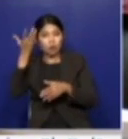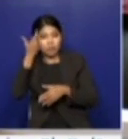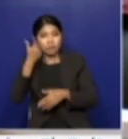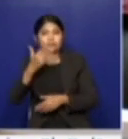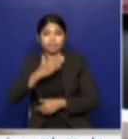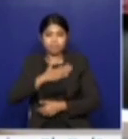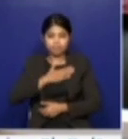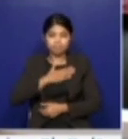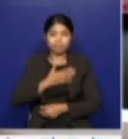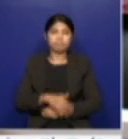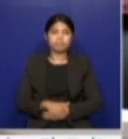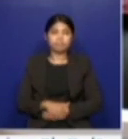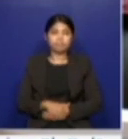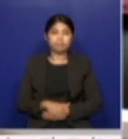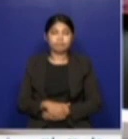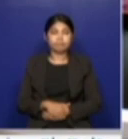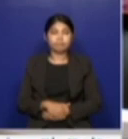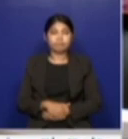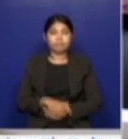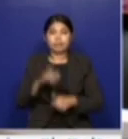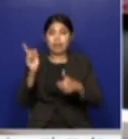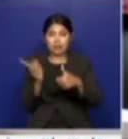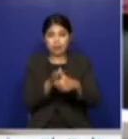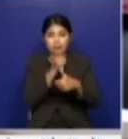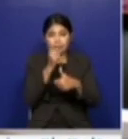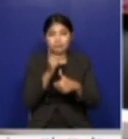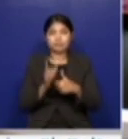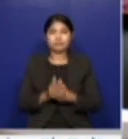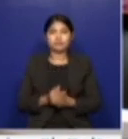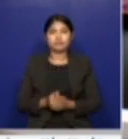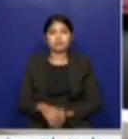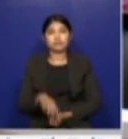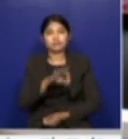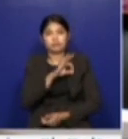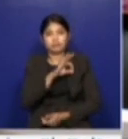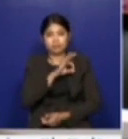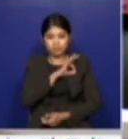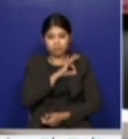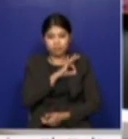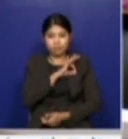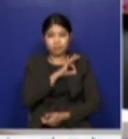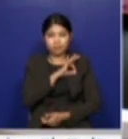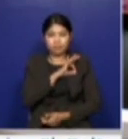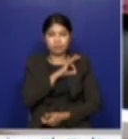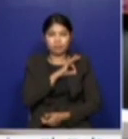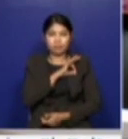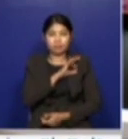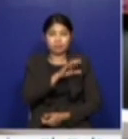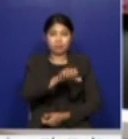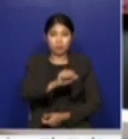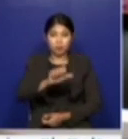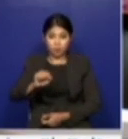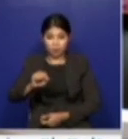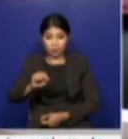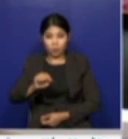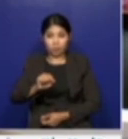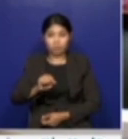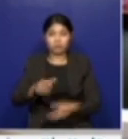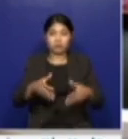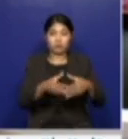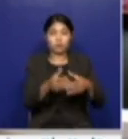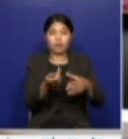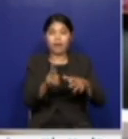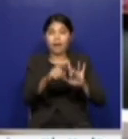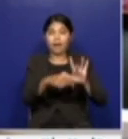ประกันและสูตรทำอาหารครับชื่อสมาชิกโดยเฉพาะทโมนนำไปค้านๆ